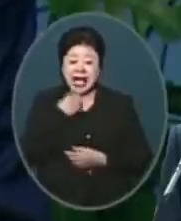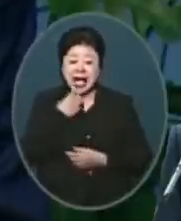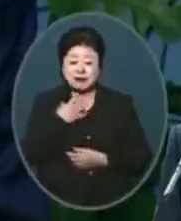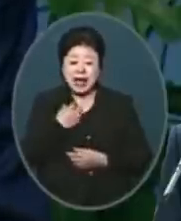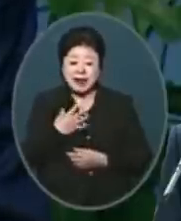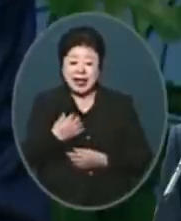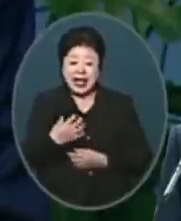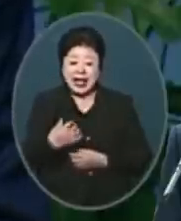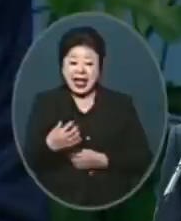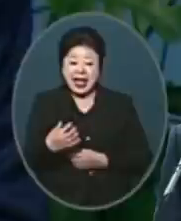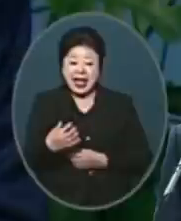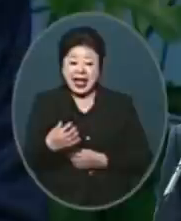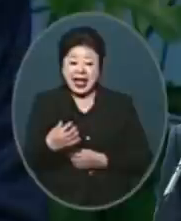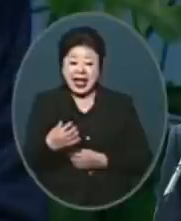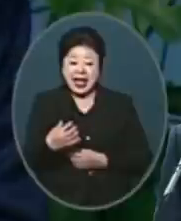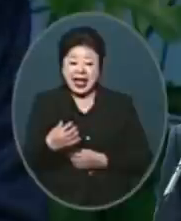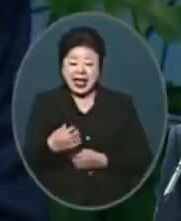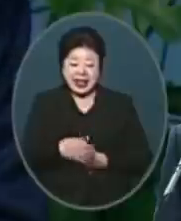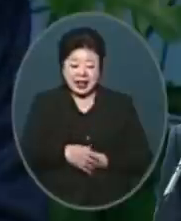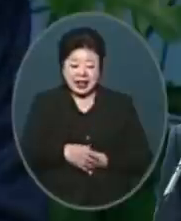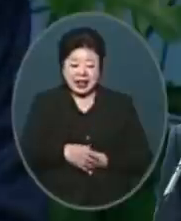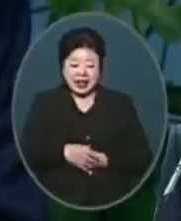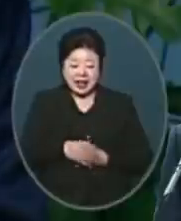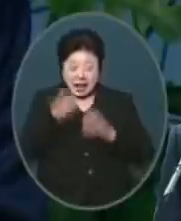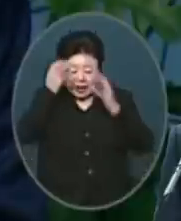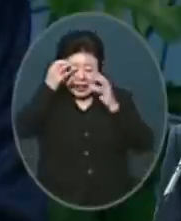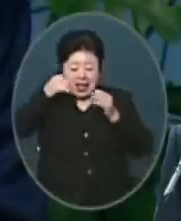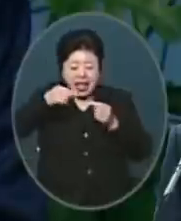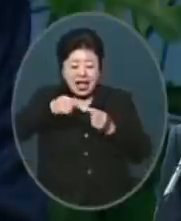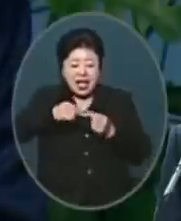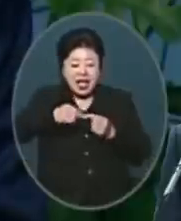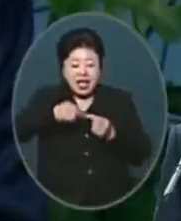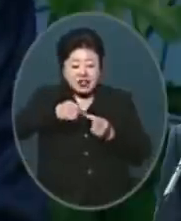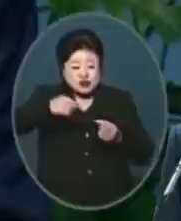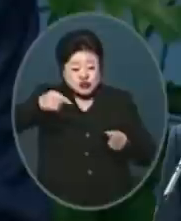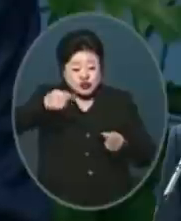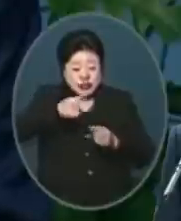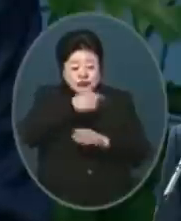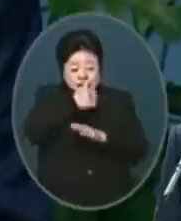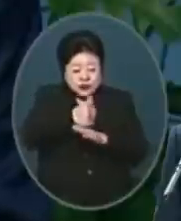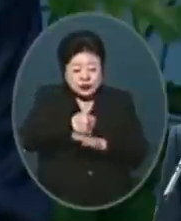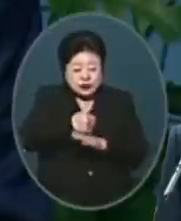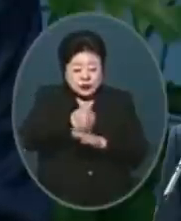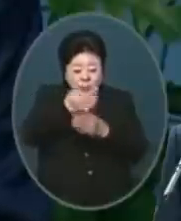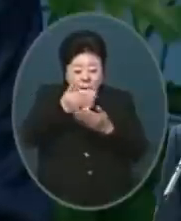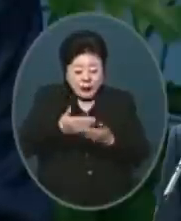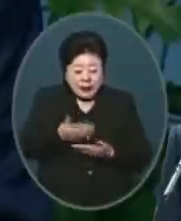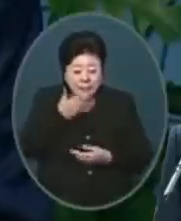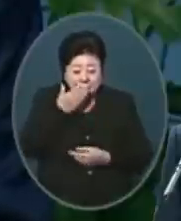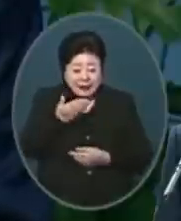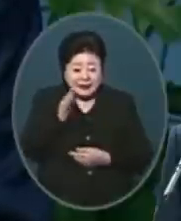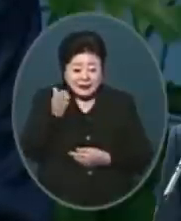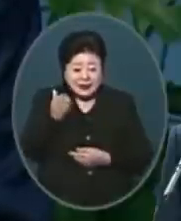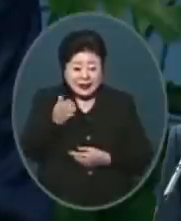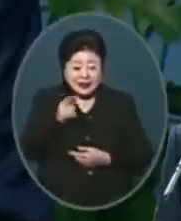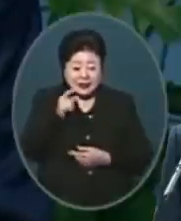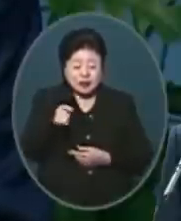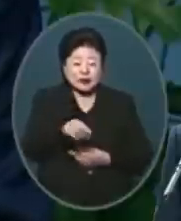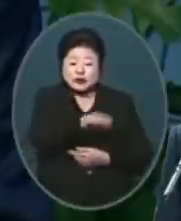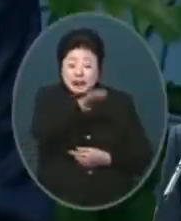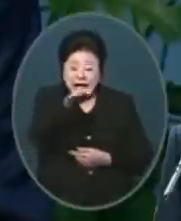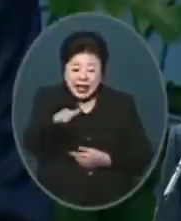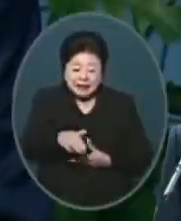아브라함의 복의 탯줄을 예수 그리스도를 믿음으로 받을 수 있습니다. 여러분,